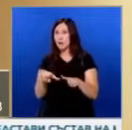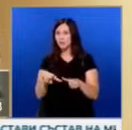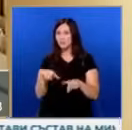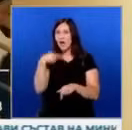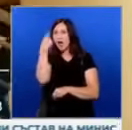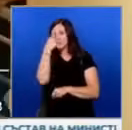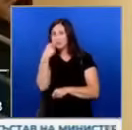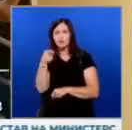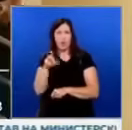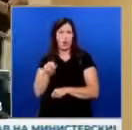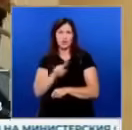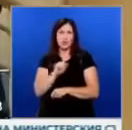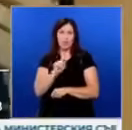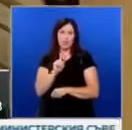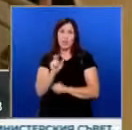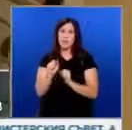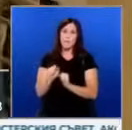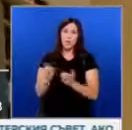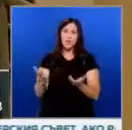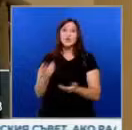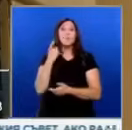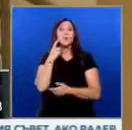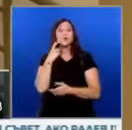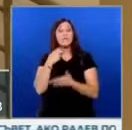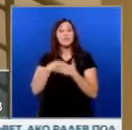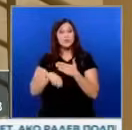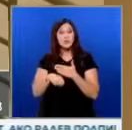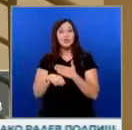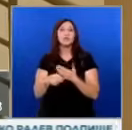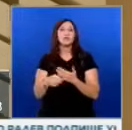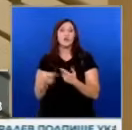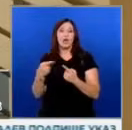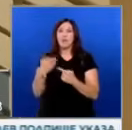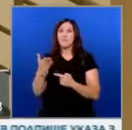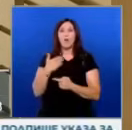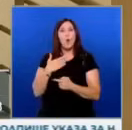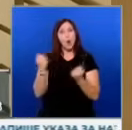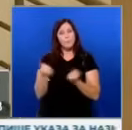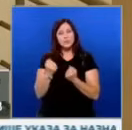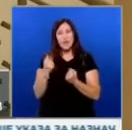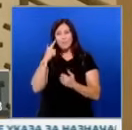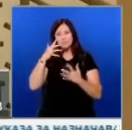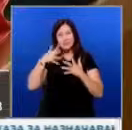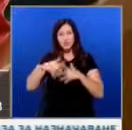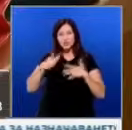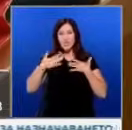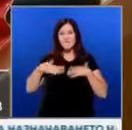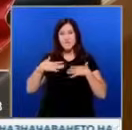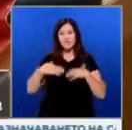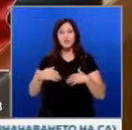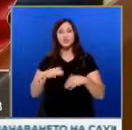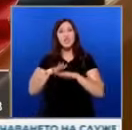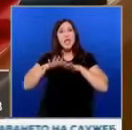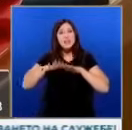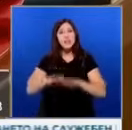в лицето той каза, че не ги поддържа. Борислав твърди, че върху него е упражнен психически и физически натиск.